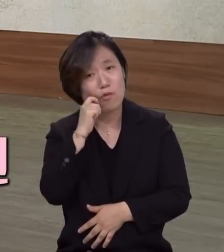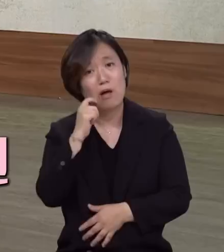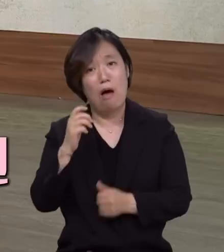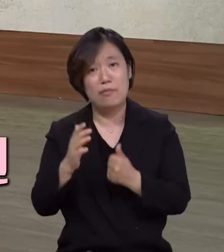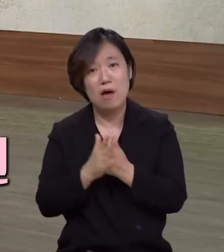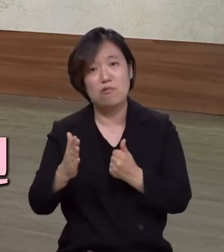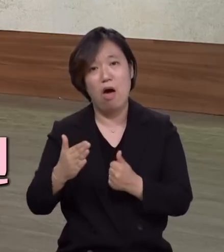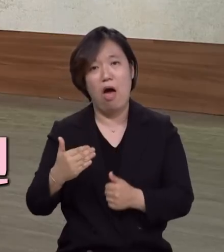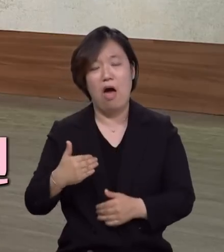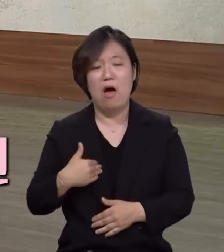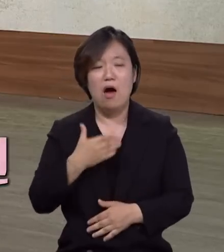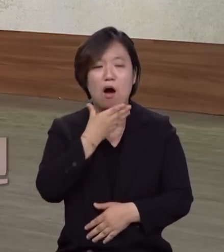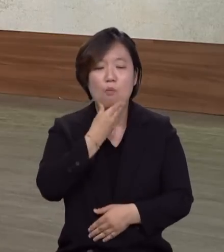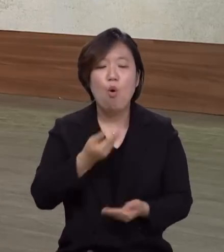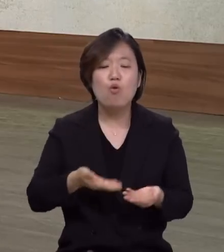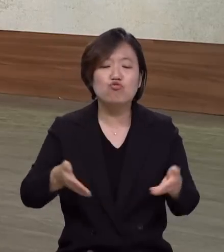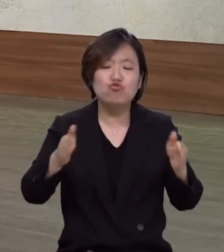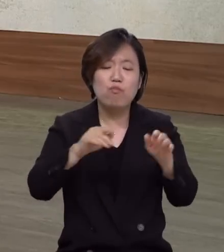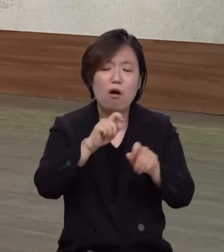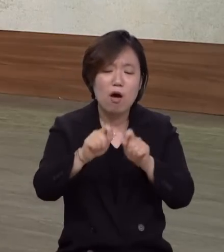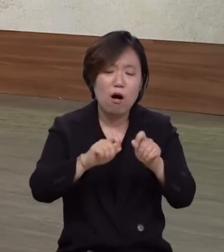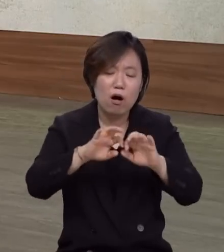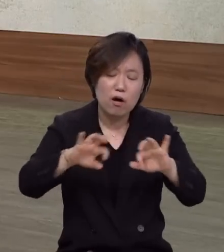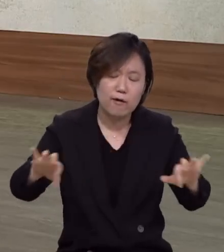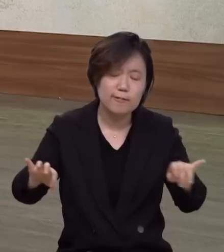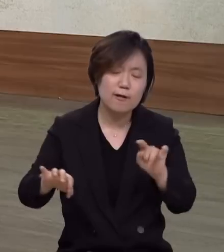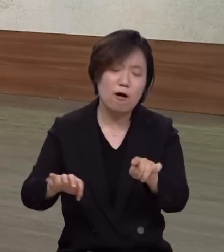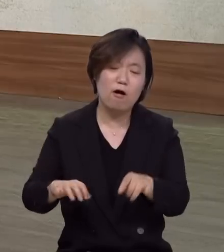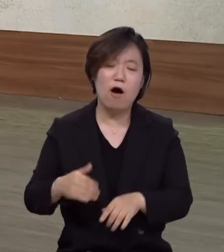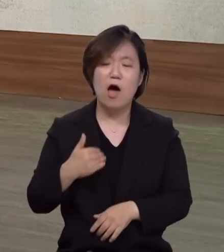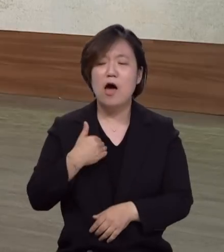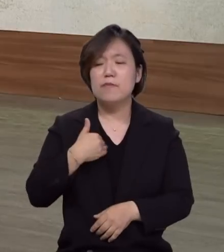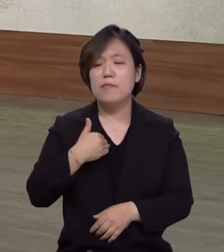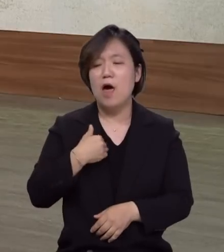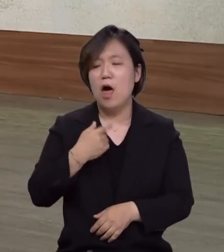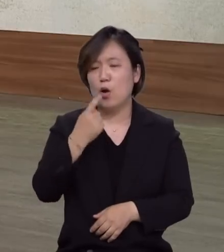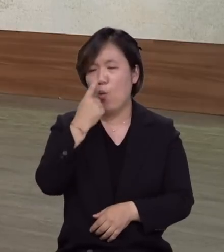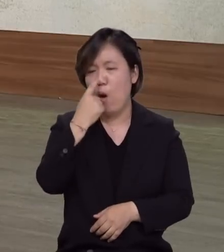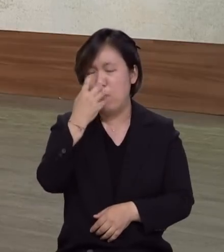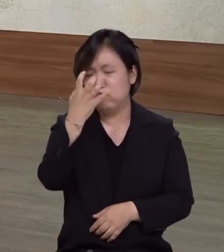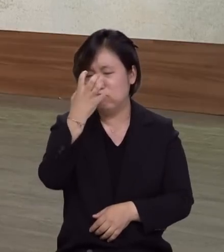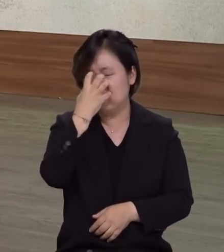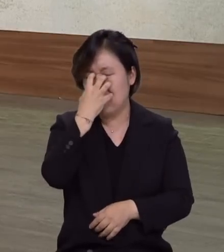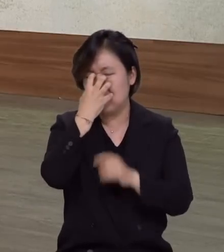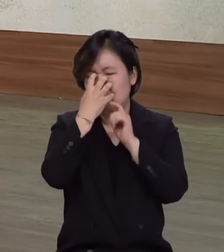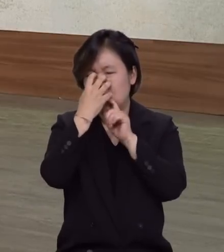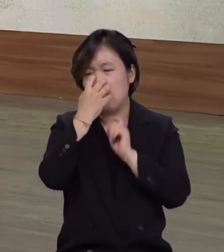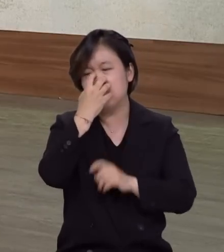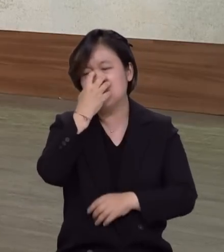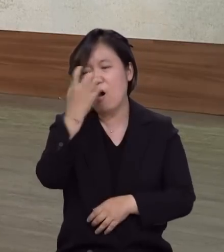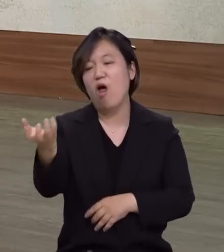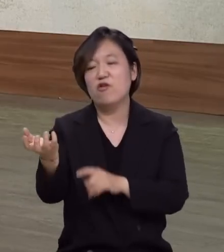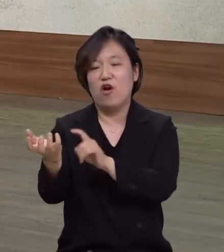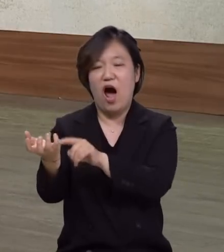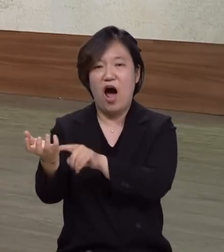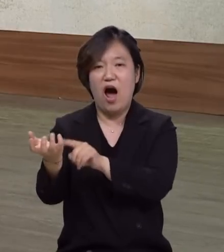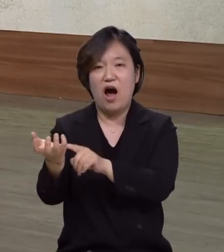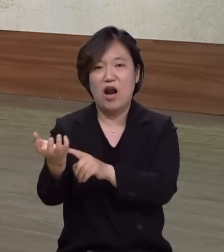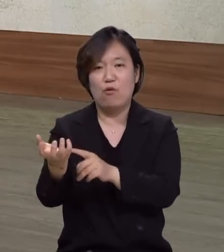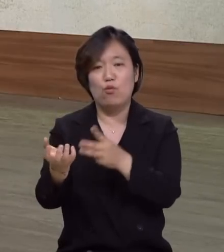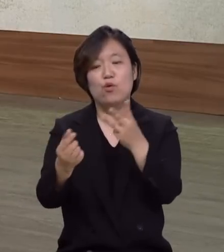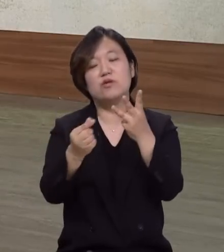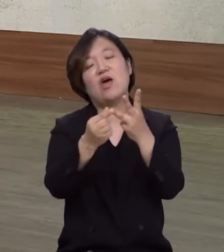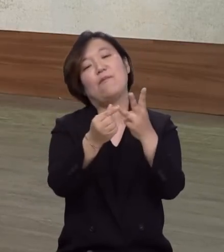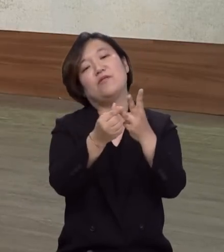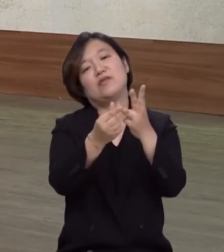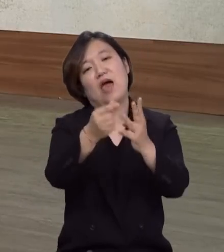복주머니를 다시 연 뒤에 콧등에 붙어 있는 술자나 똑 떨어져라 해가지고 세